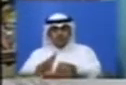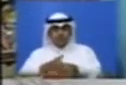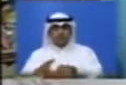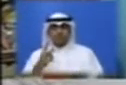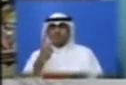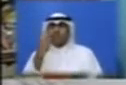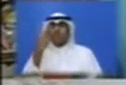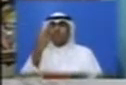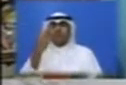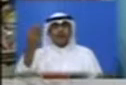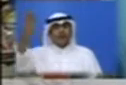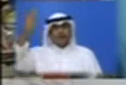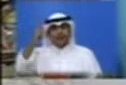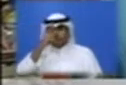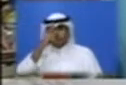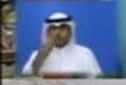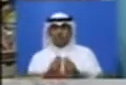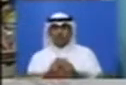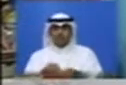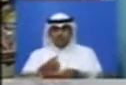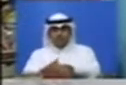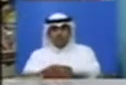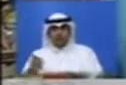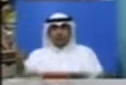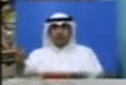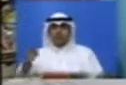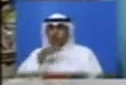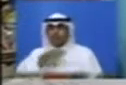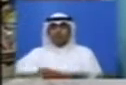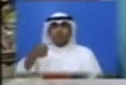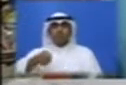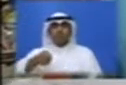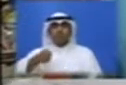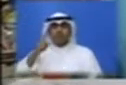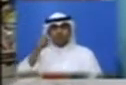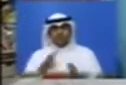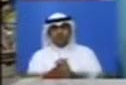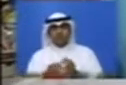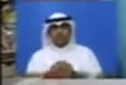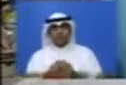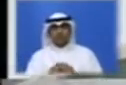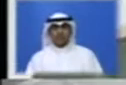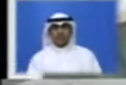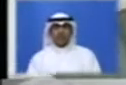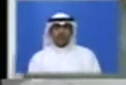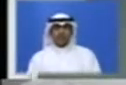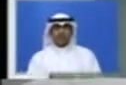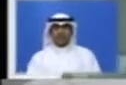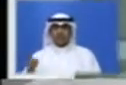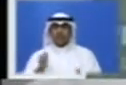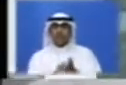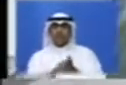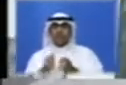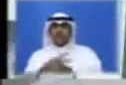أقرنين أملحين، ذبحهم النبي صلى الله عليه وسلم وسمى الله وكبر، رواه البخاري. بيت